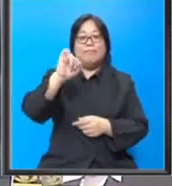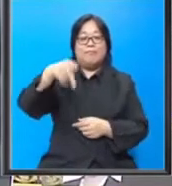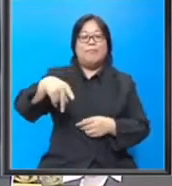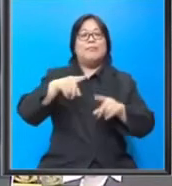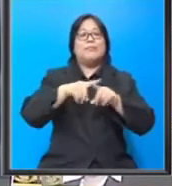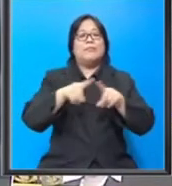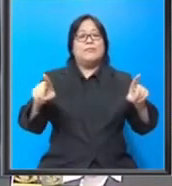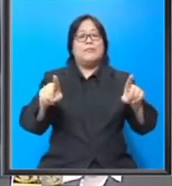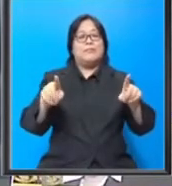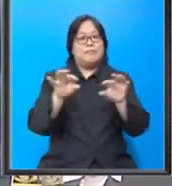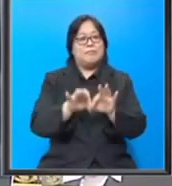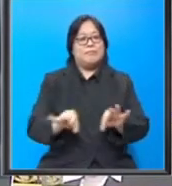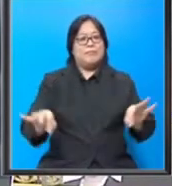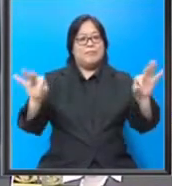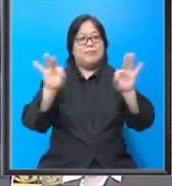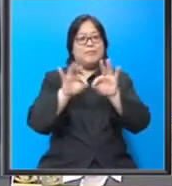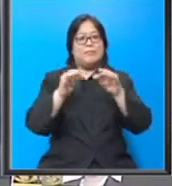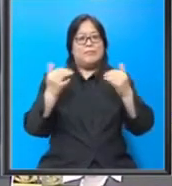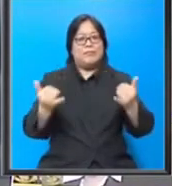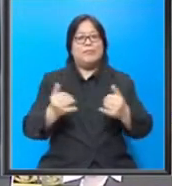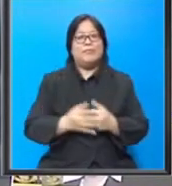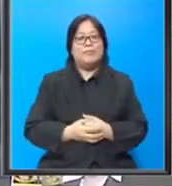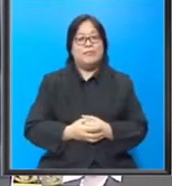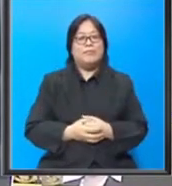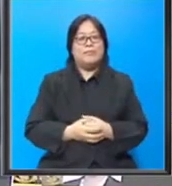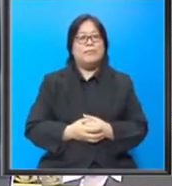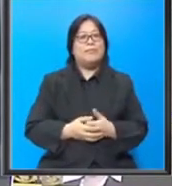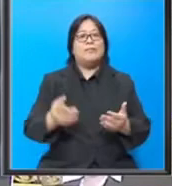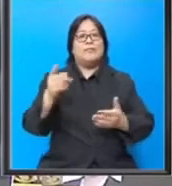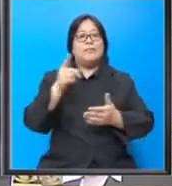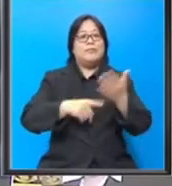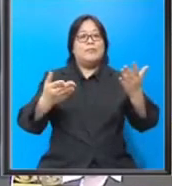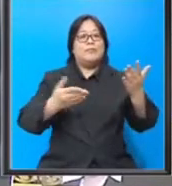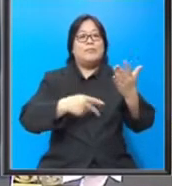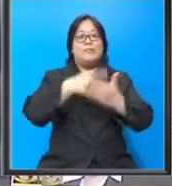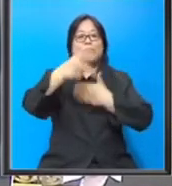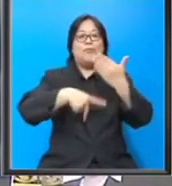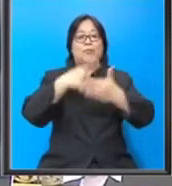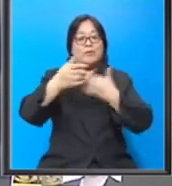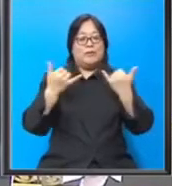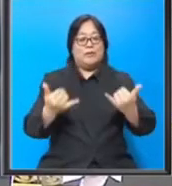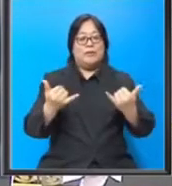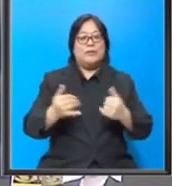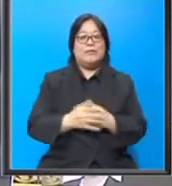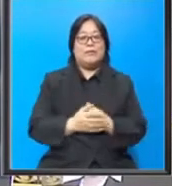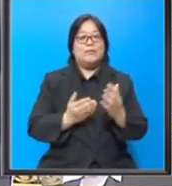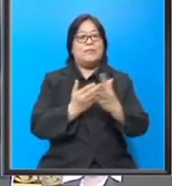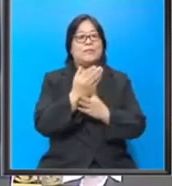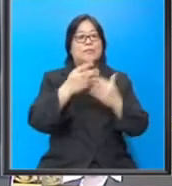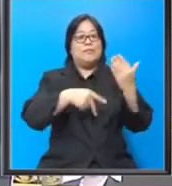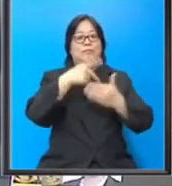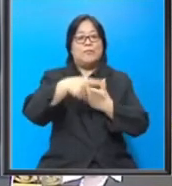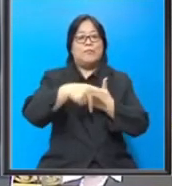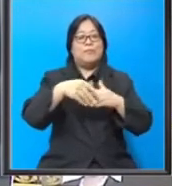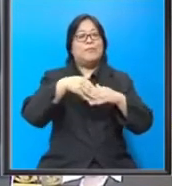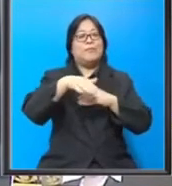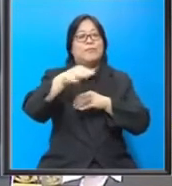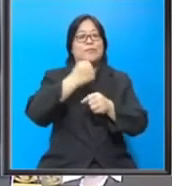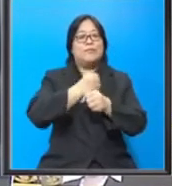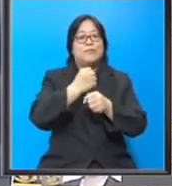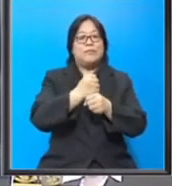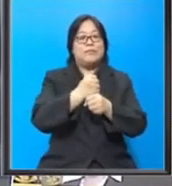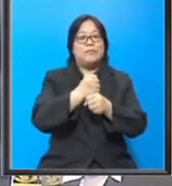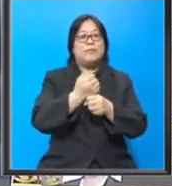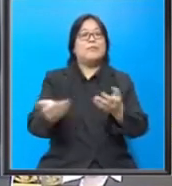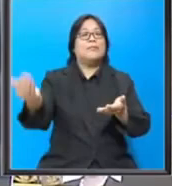tetapi yang usaha adalah Apakah melalui program yang sedia ada yaitu menerusi program penempatan